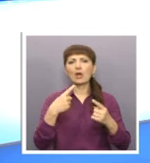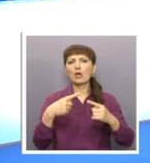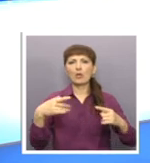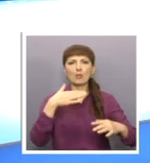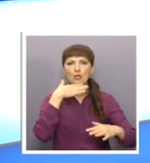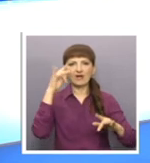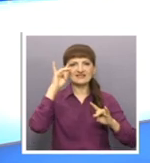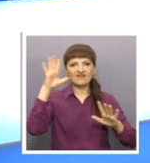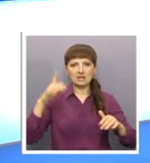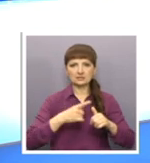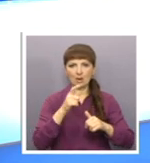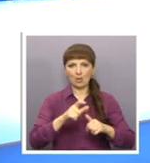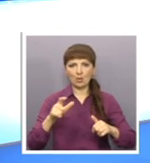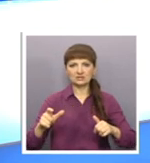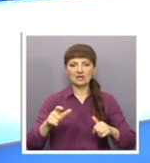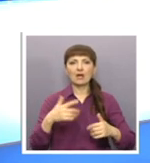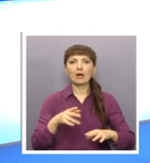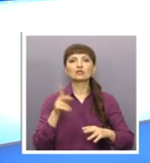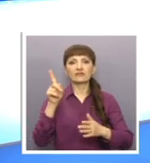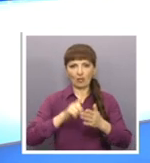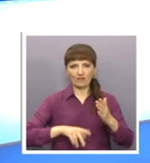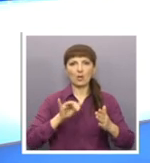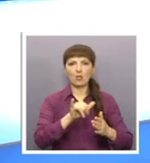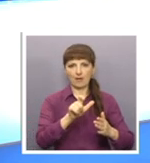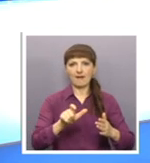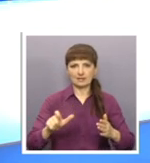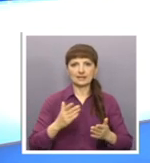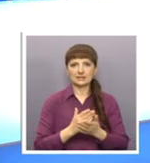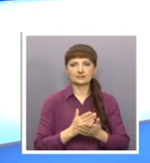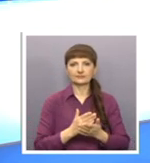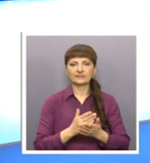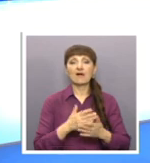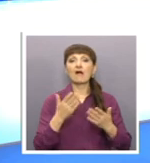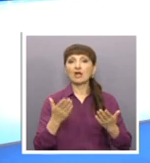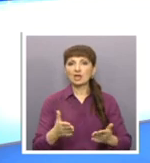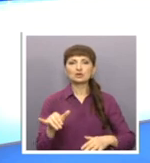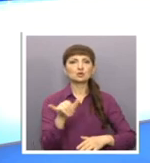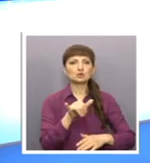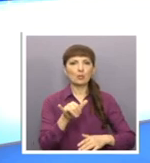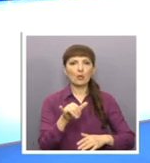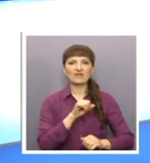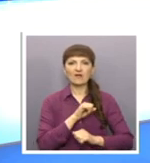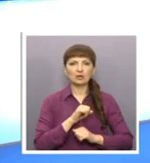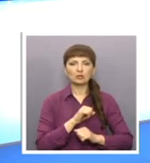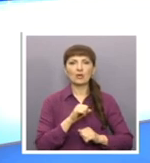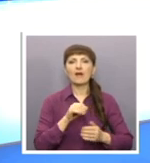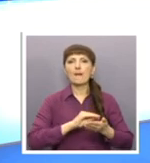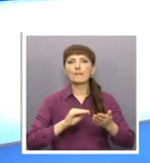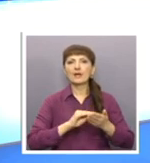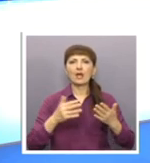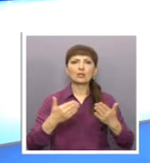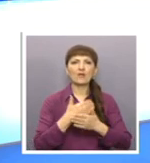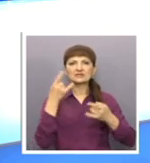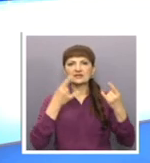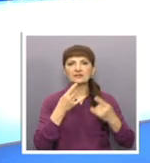много известных имен людей, вызывающих доверие у казахстанского народа. Конечно, в субботний уикенд внимание прессы было приковано к